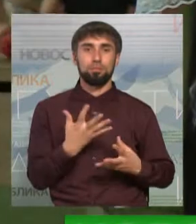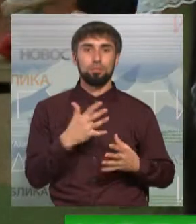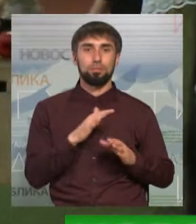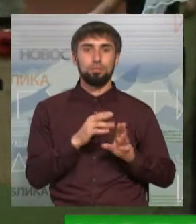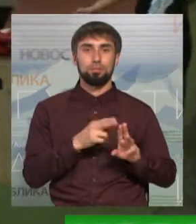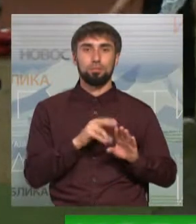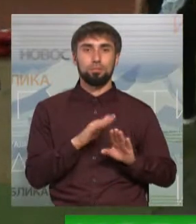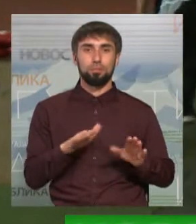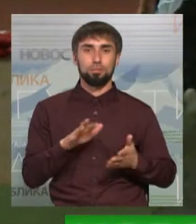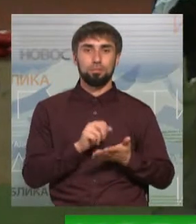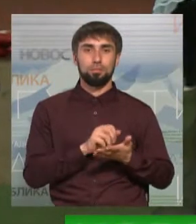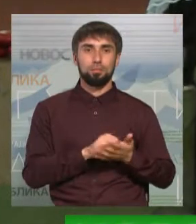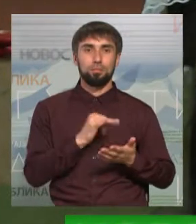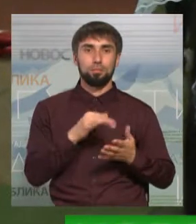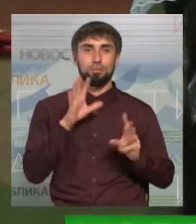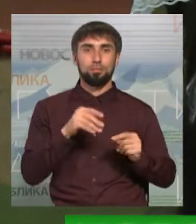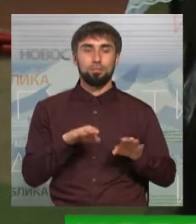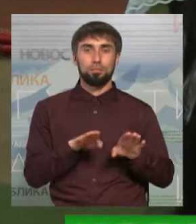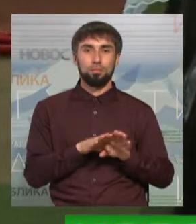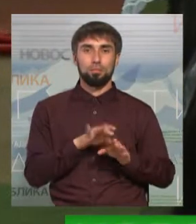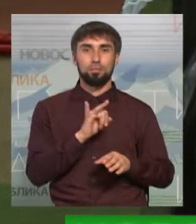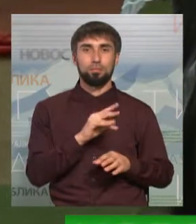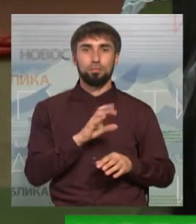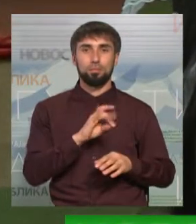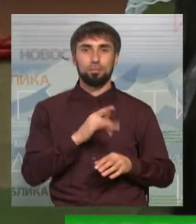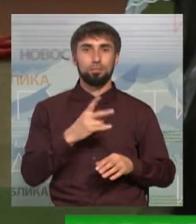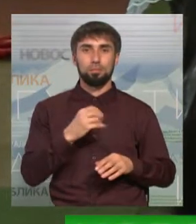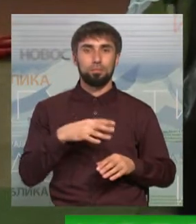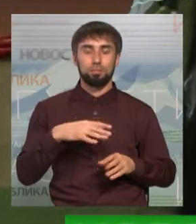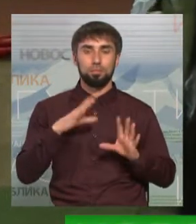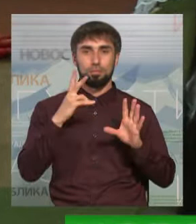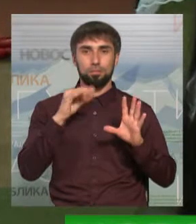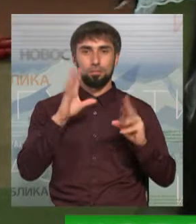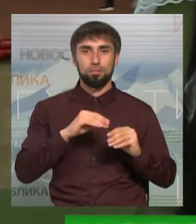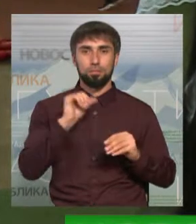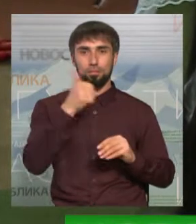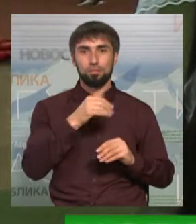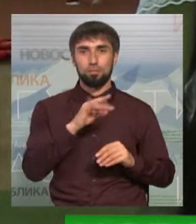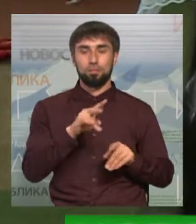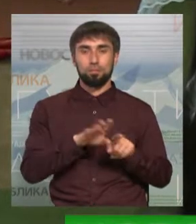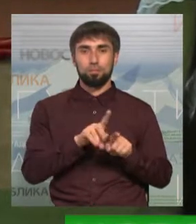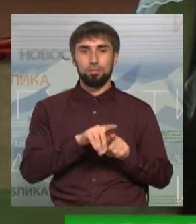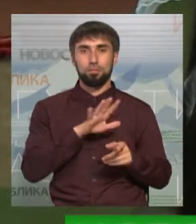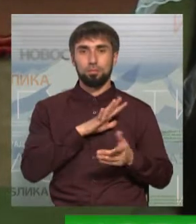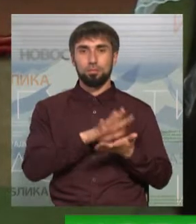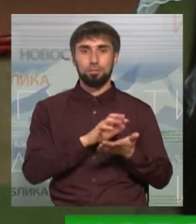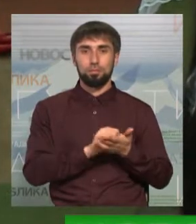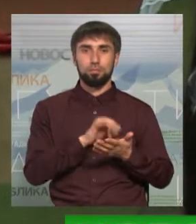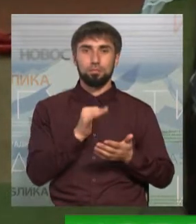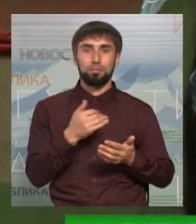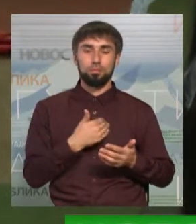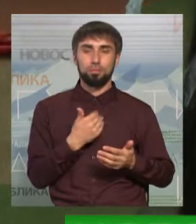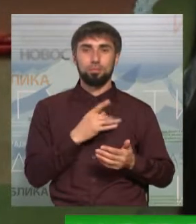занимается. И все-таки инвентарь не на все года, он ведь тоже портится. Желательно, хотелось бы часто